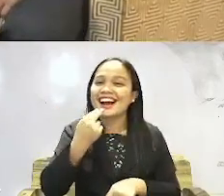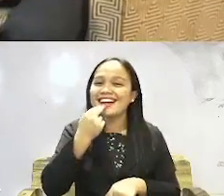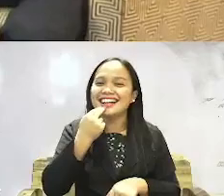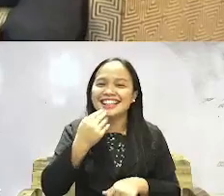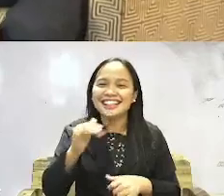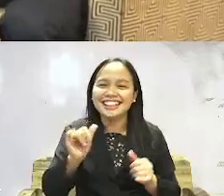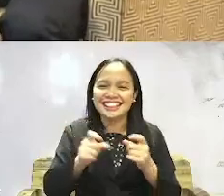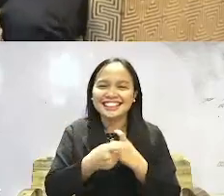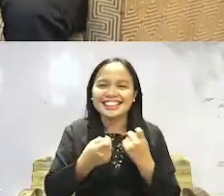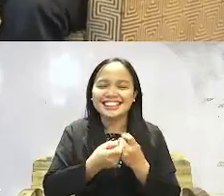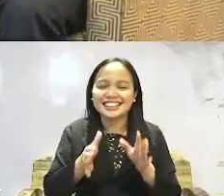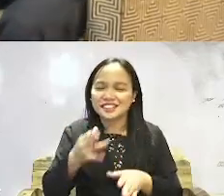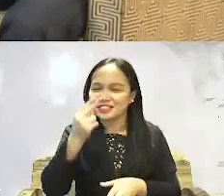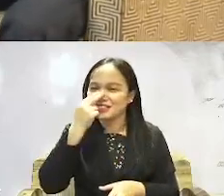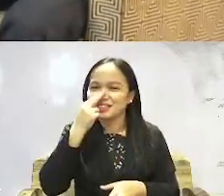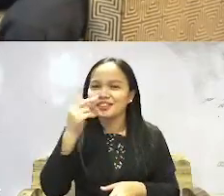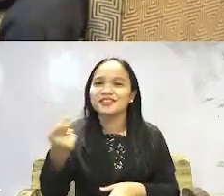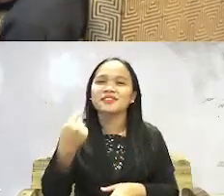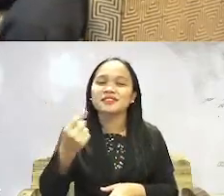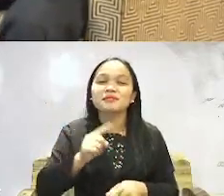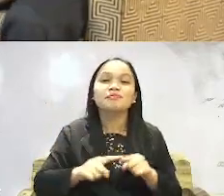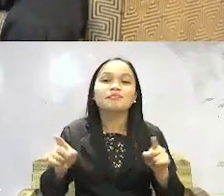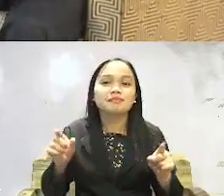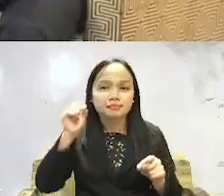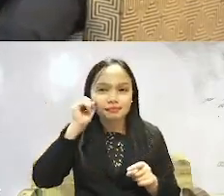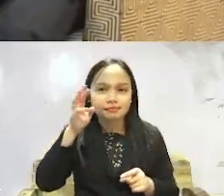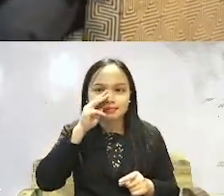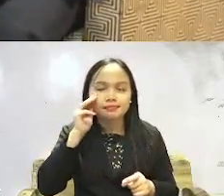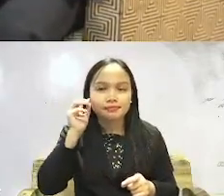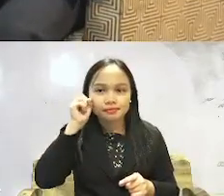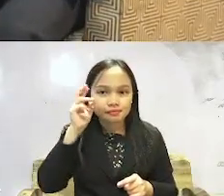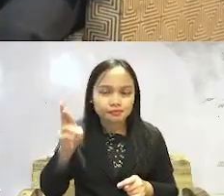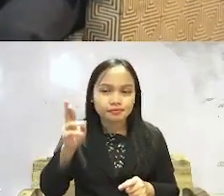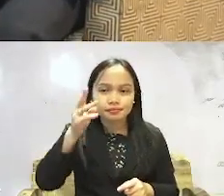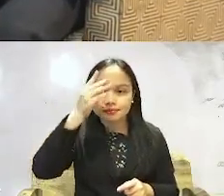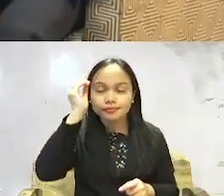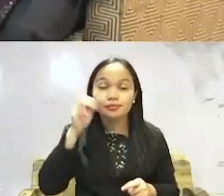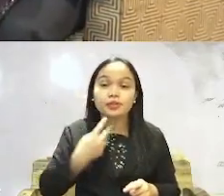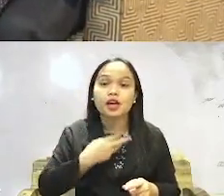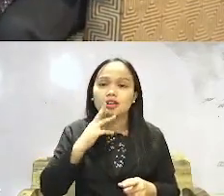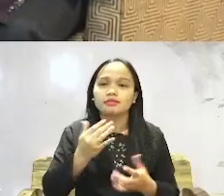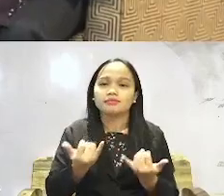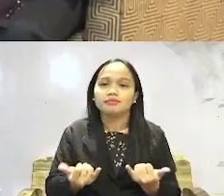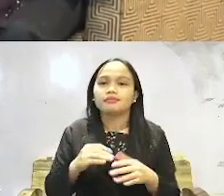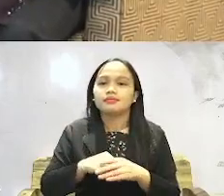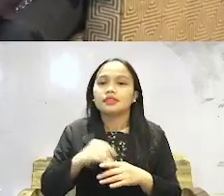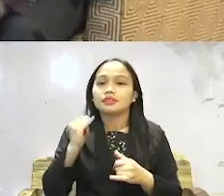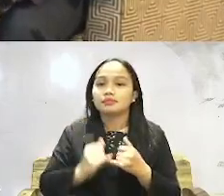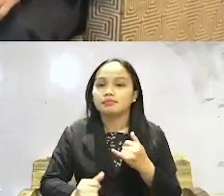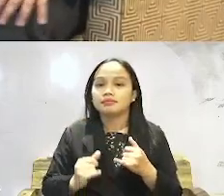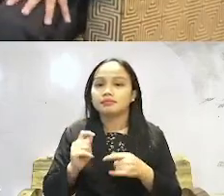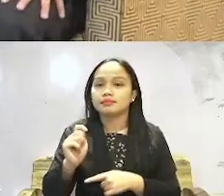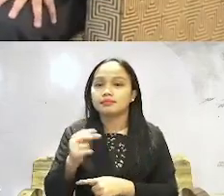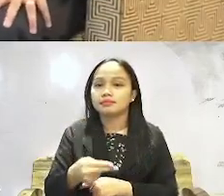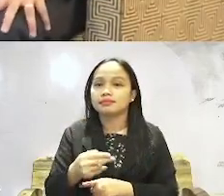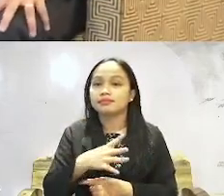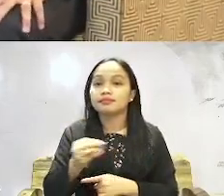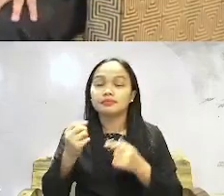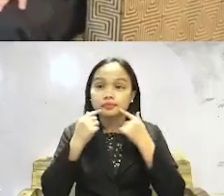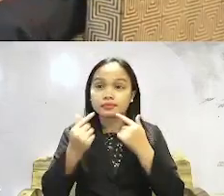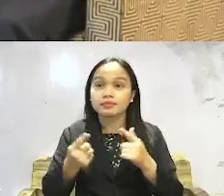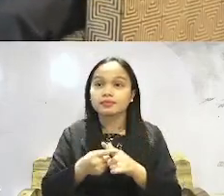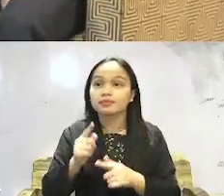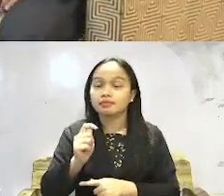Yeah, anyways, again, Sir Makis and Dominic, nandito na tayo sa last Thursday. Man. By the way, shout out nga pala kay